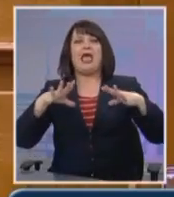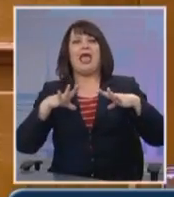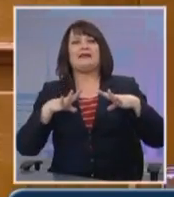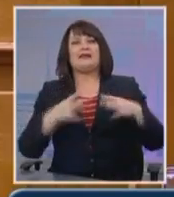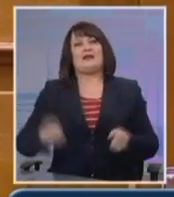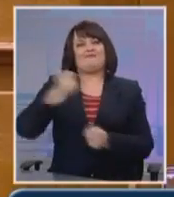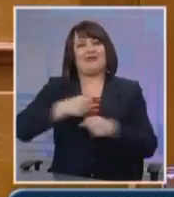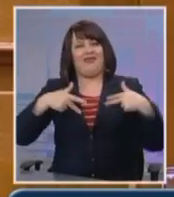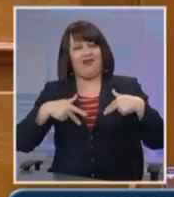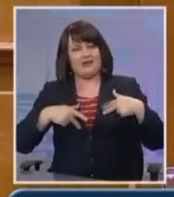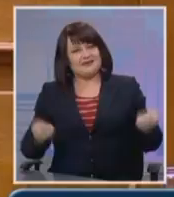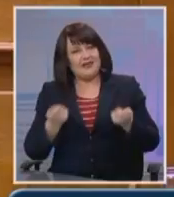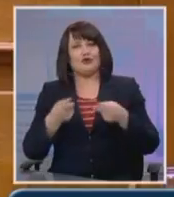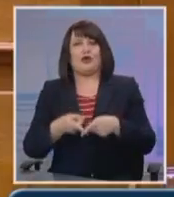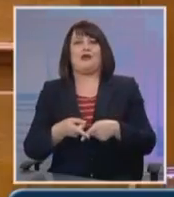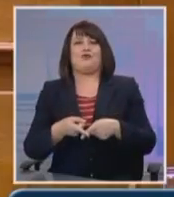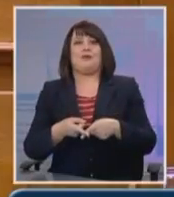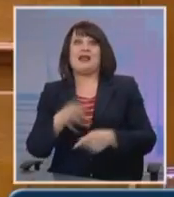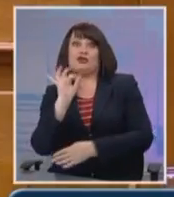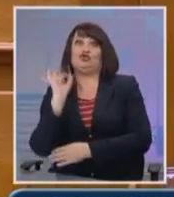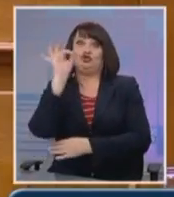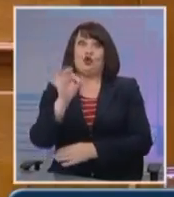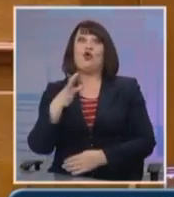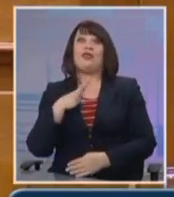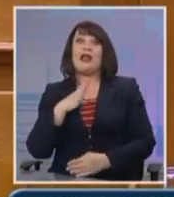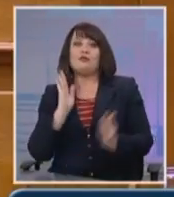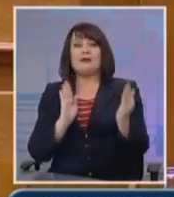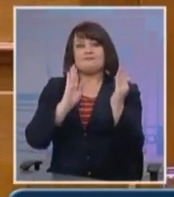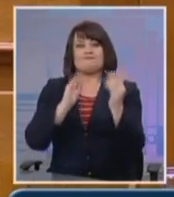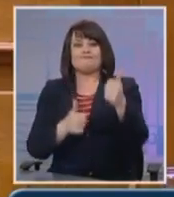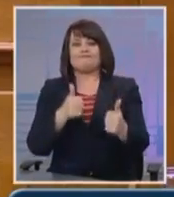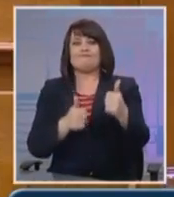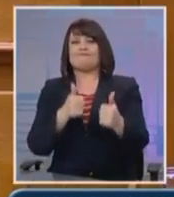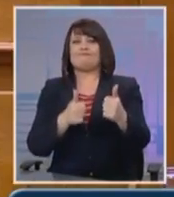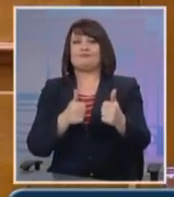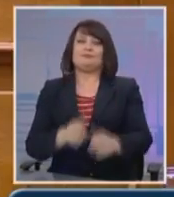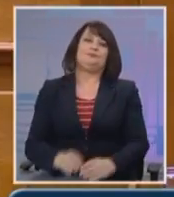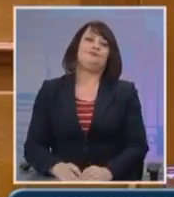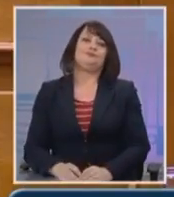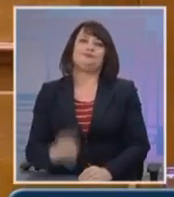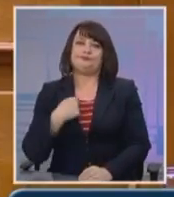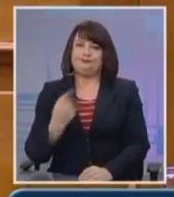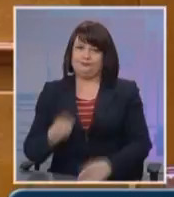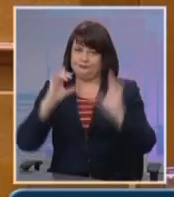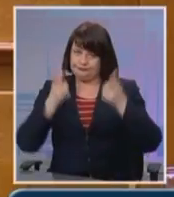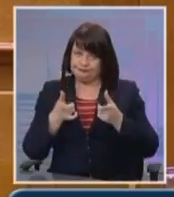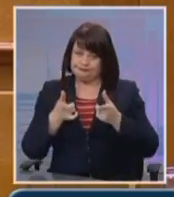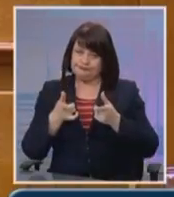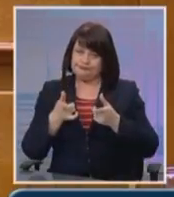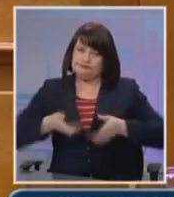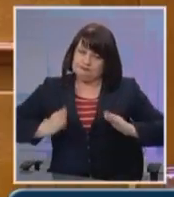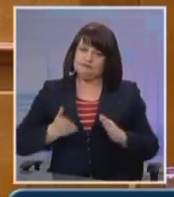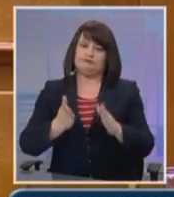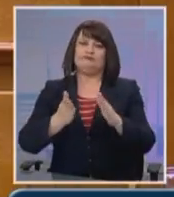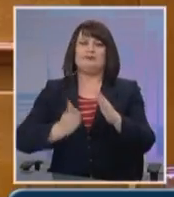ως κυβέρνηση. Και απέναντι σε αυτό το στόχο θέλουμε να μετρηθούμε. Η Νέα Δημοκρατία θα οδηγήσει αυτή τη χώρα